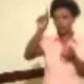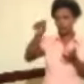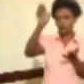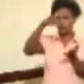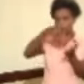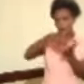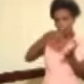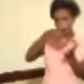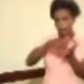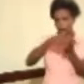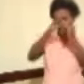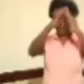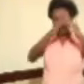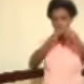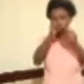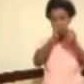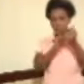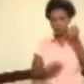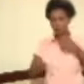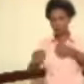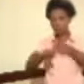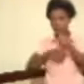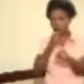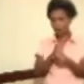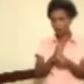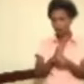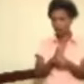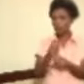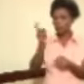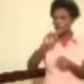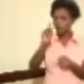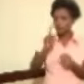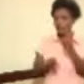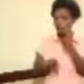année, au moins. Et qu'on y a, nous parlons d'écouter ma prendre l'argent, c'est là